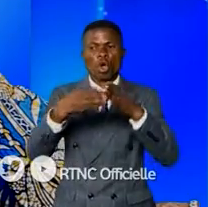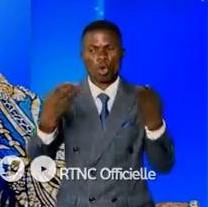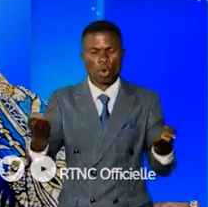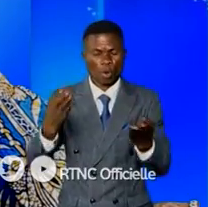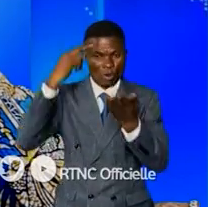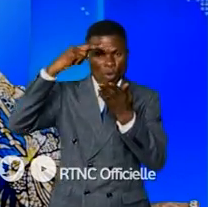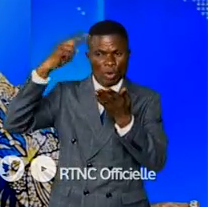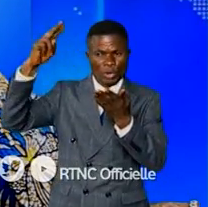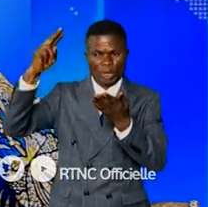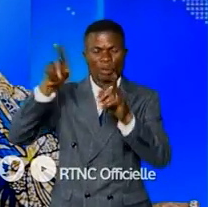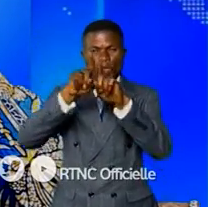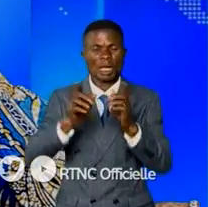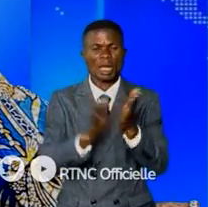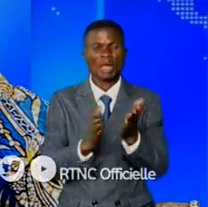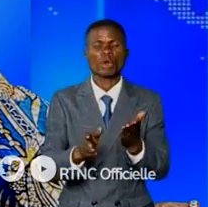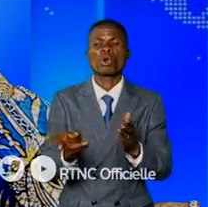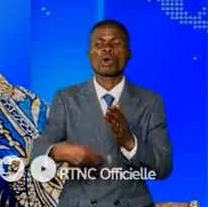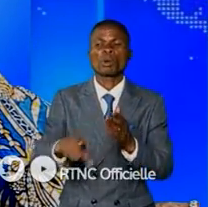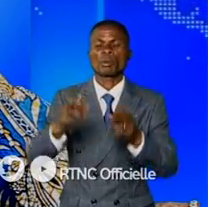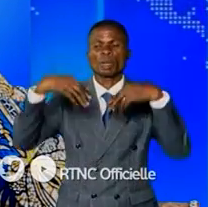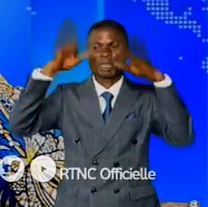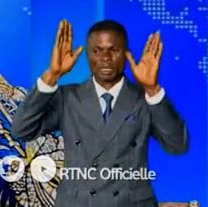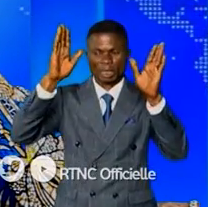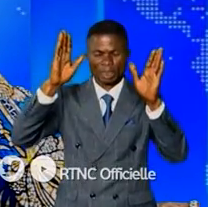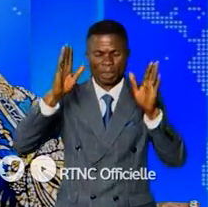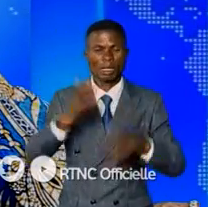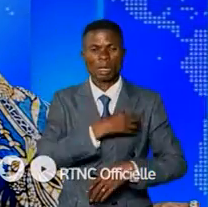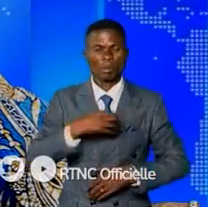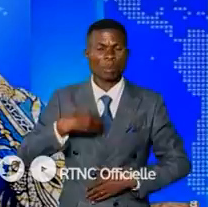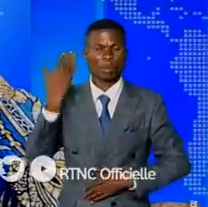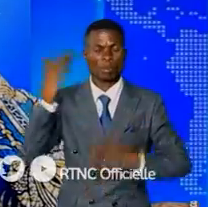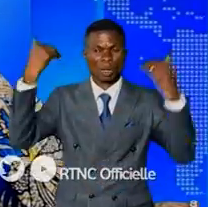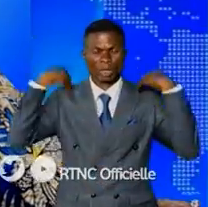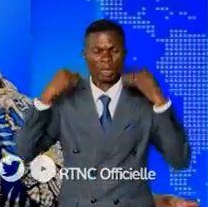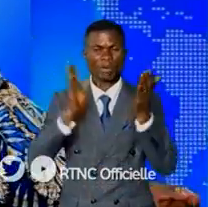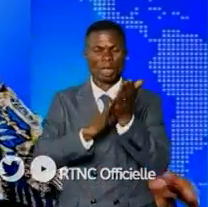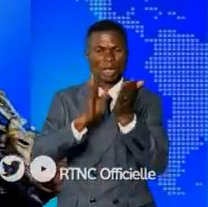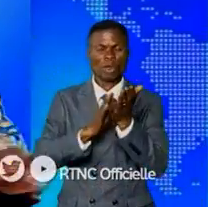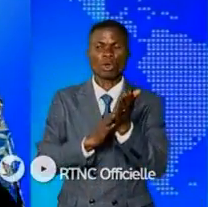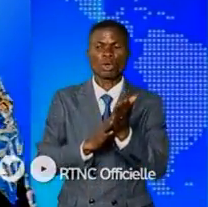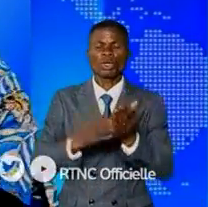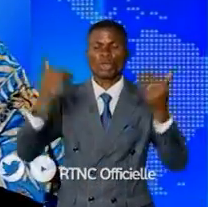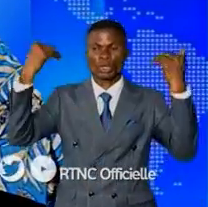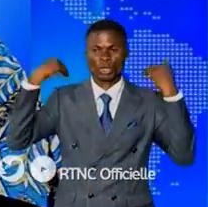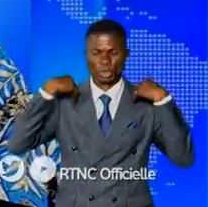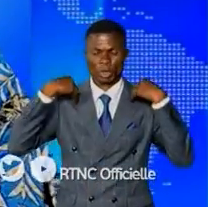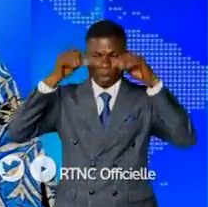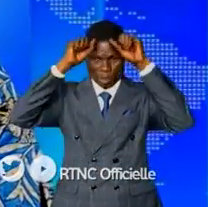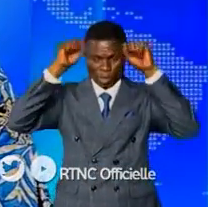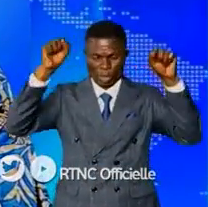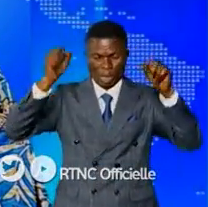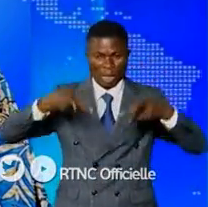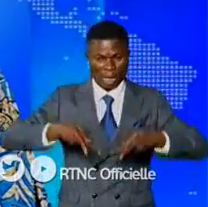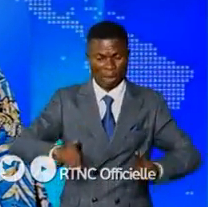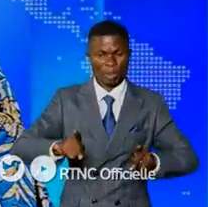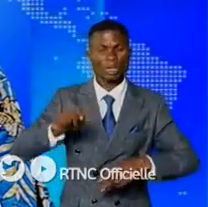de l'enseignement supérieur et universitaire. Mesdames et messieurs les chefs d'établissement, sous l'autorité du président de la République,